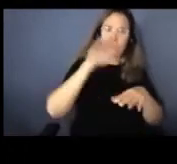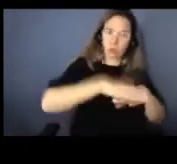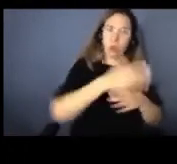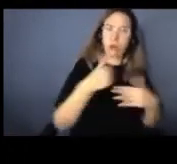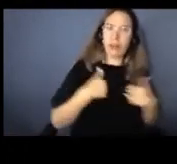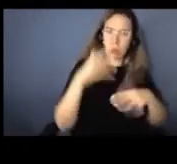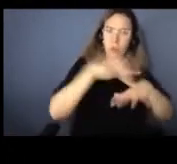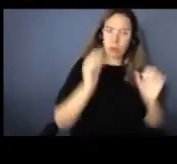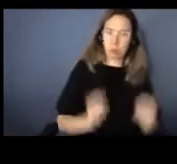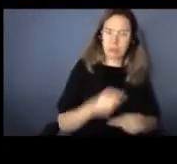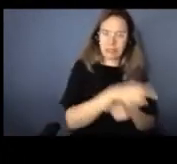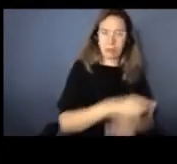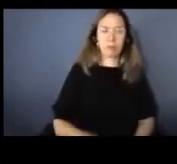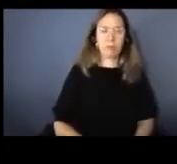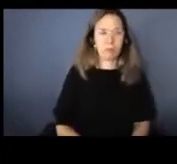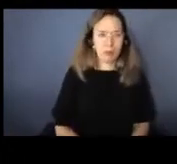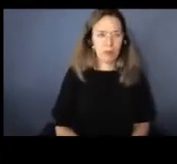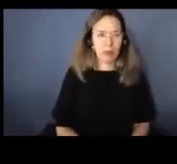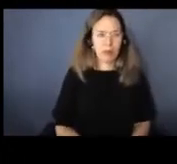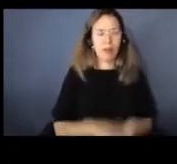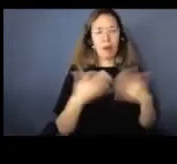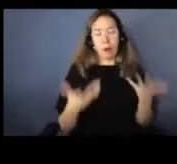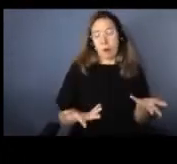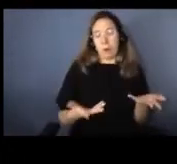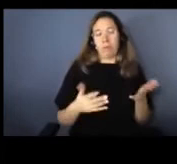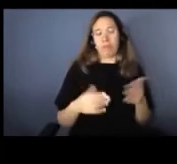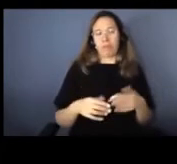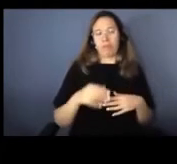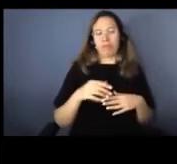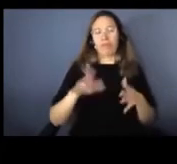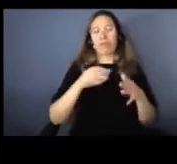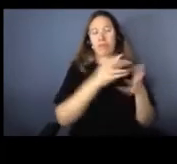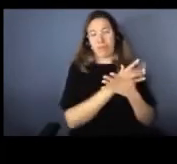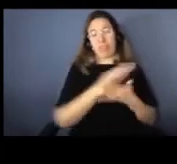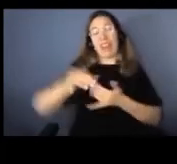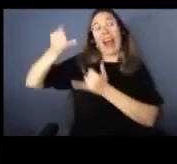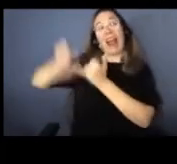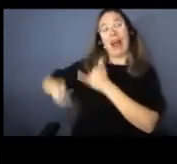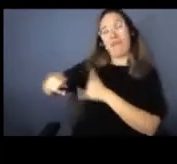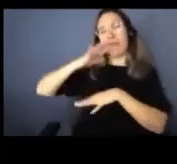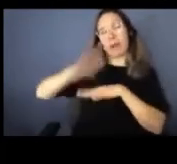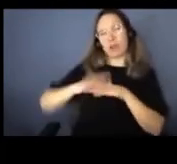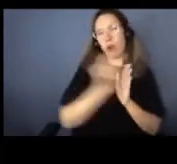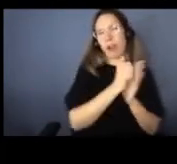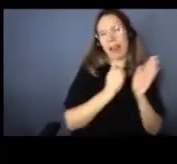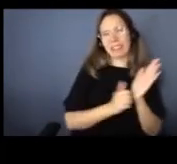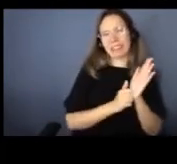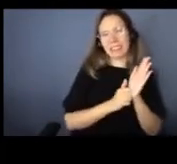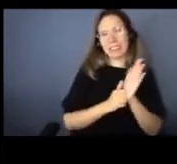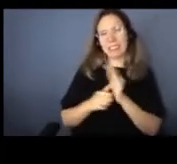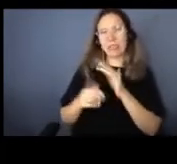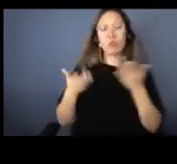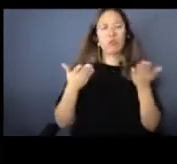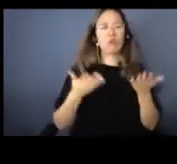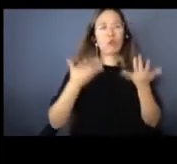Bon, ce qui est, c'est un article auquel on reviendra un peu à la fin, qui va être moins important pour